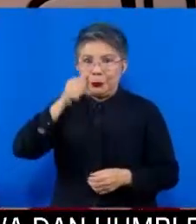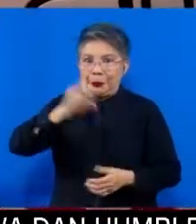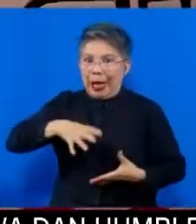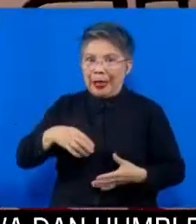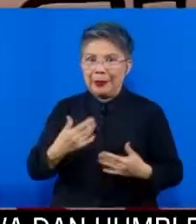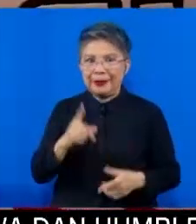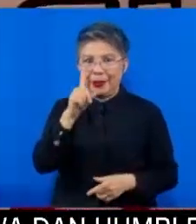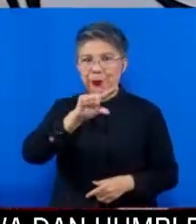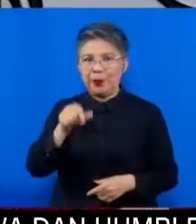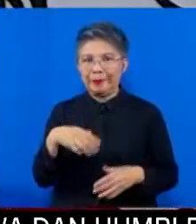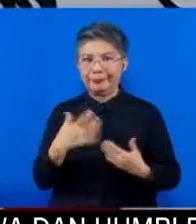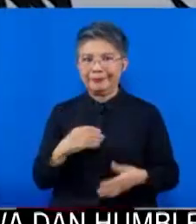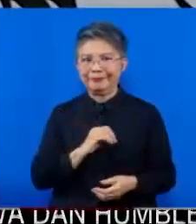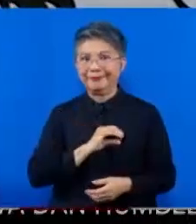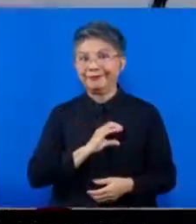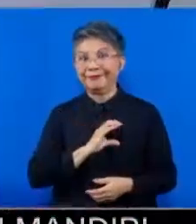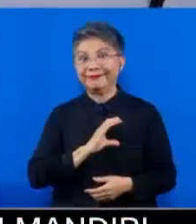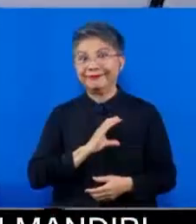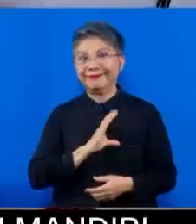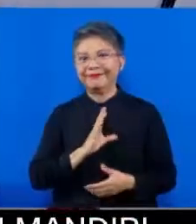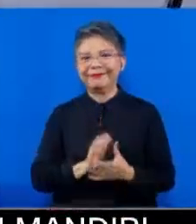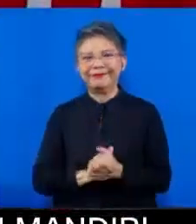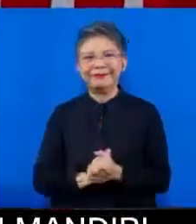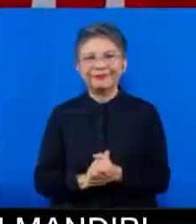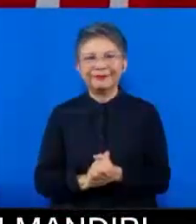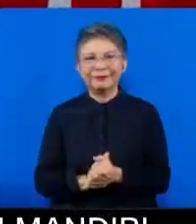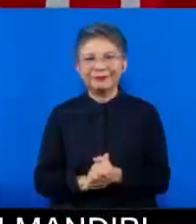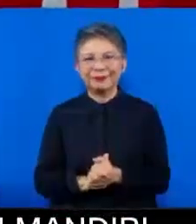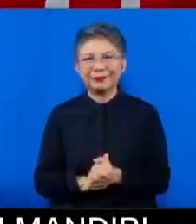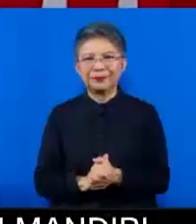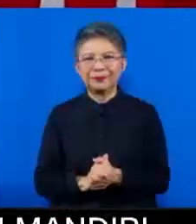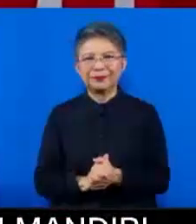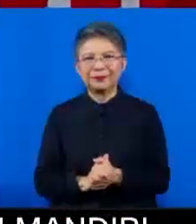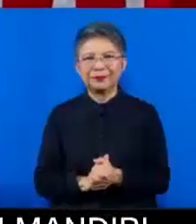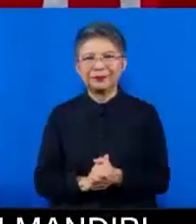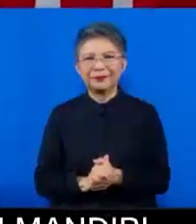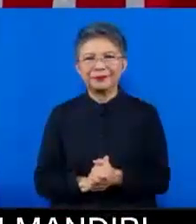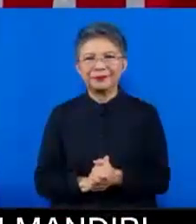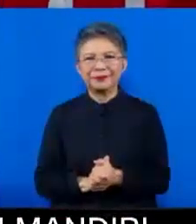rupiah per bulannya. Puti Van Fudi, Imam Muhairib, Bekasi, Jawa Barat.